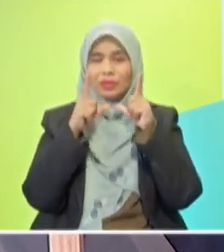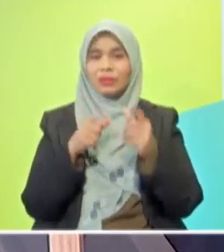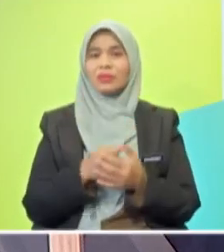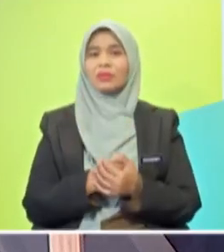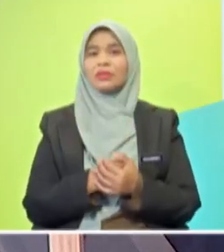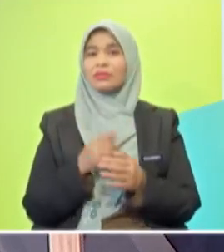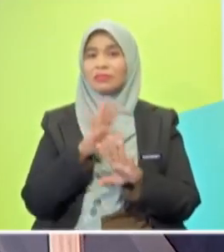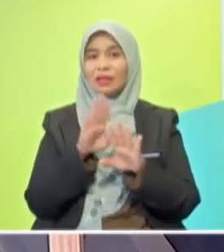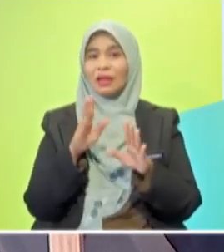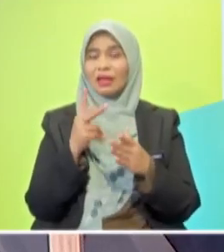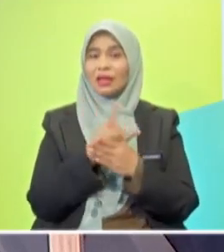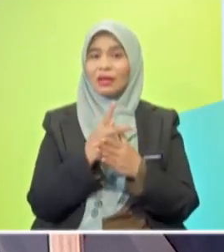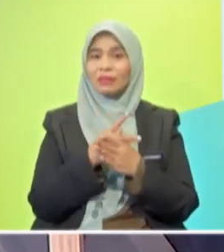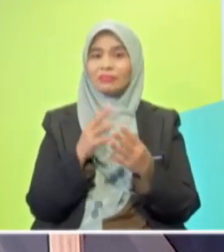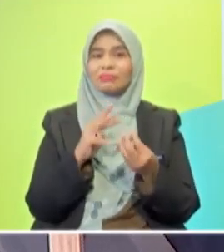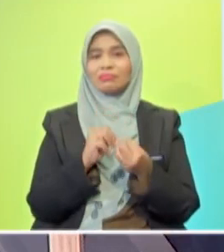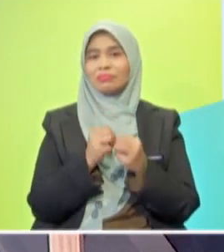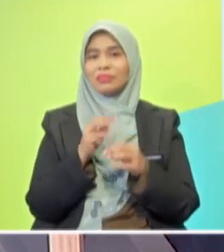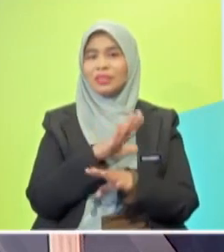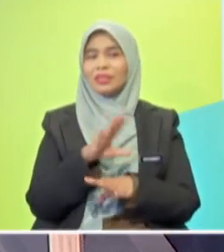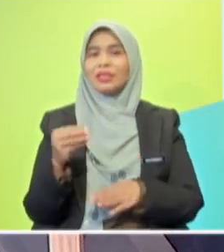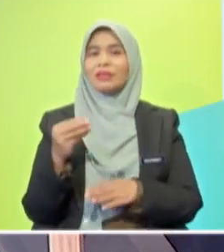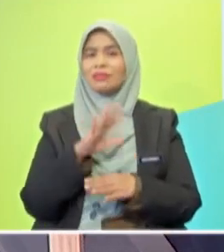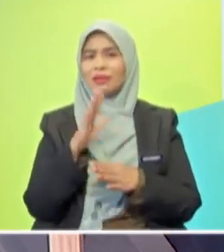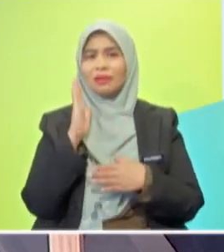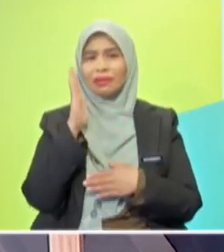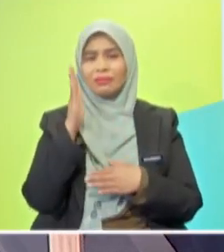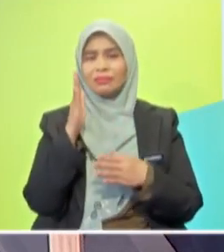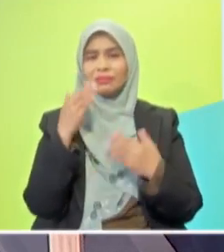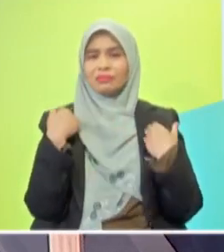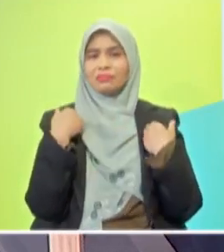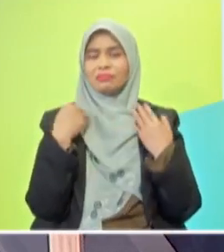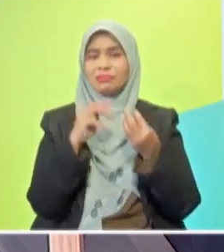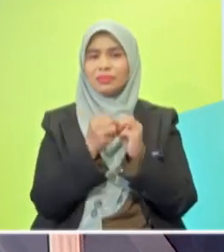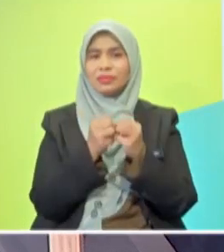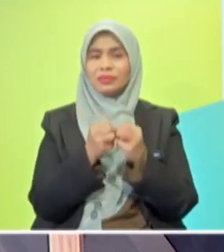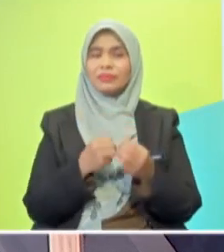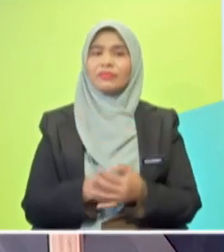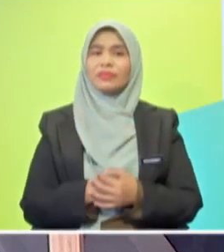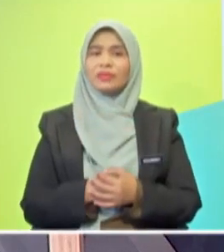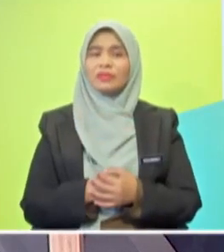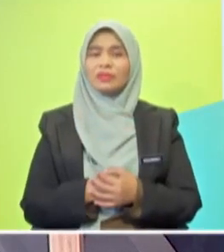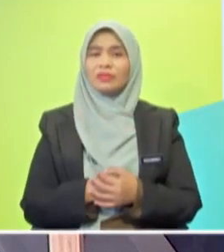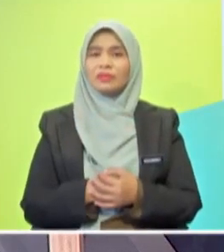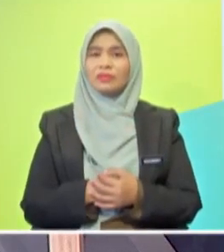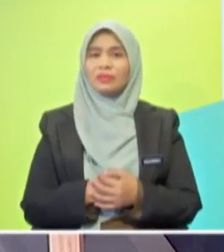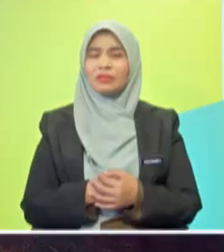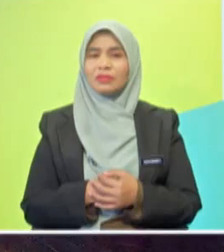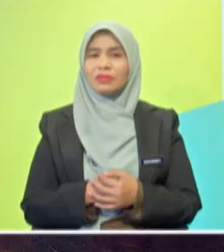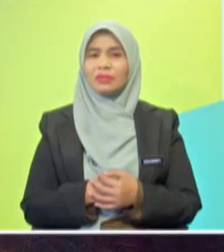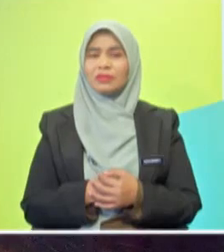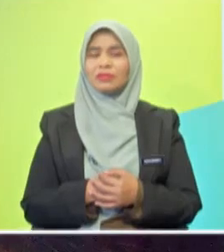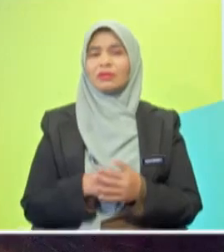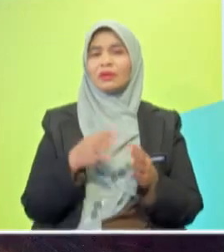tidak mendatangkan masalah. Tidak menonjol ni maksudnya yang apa, perhiasan dia